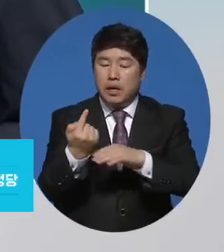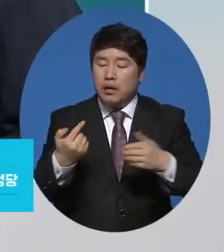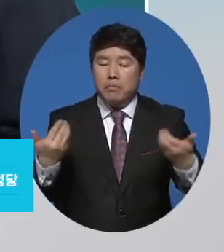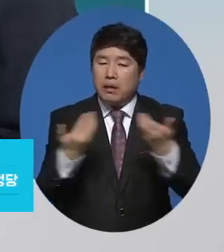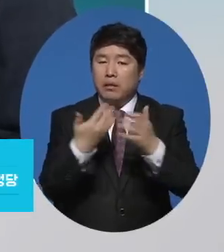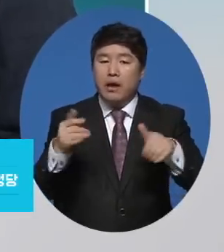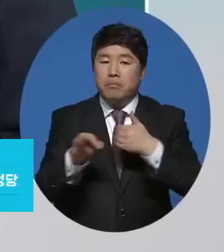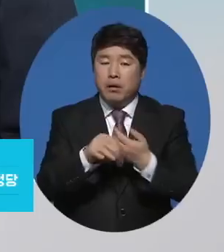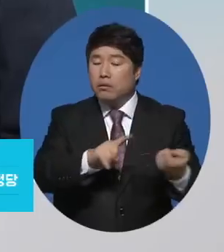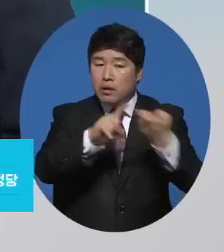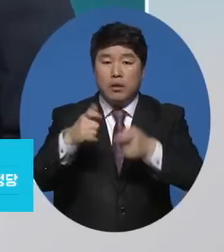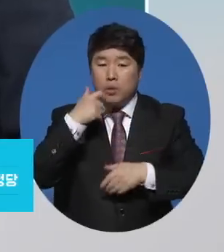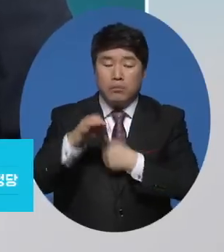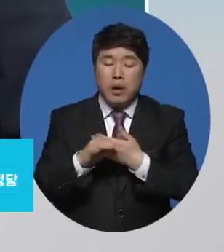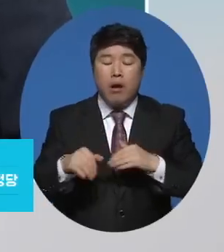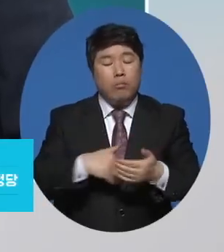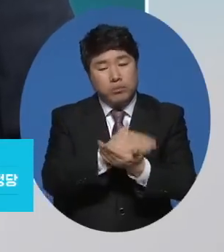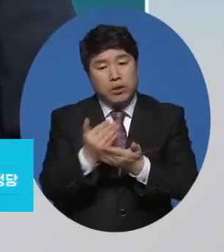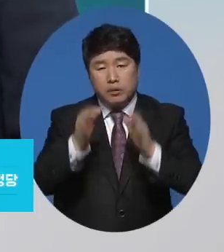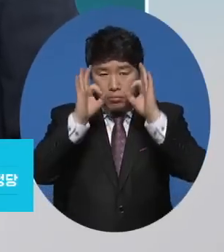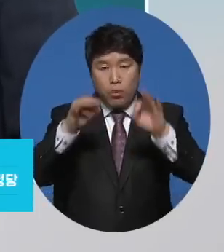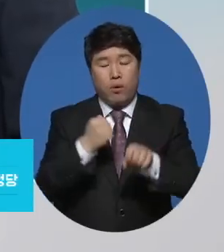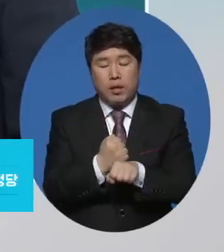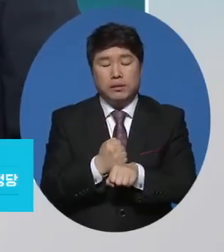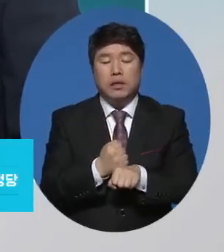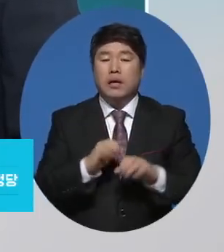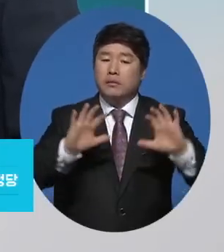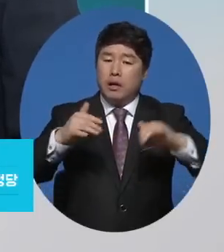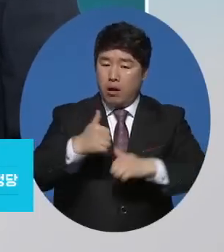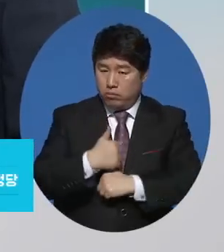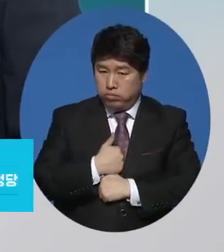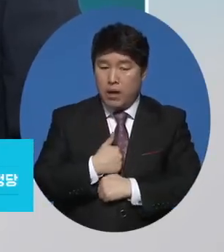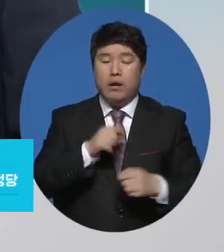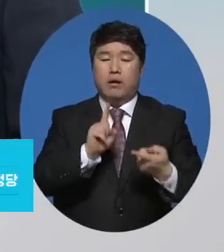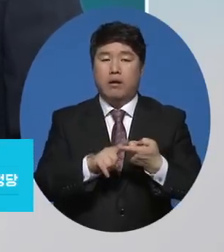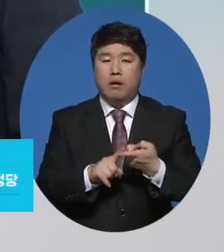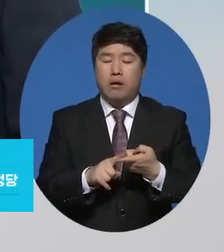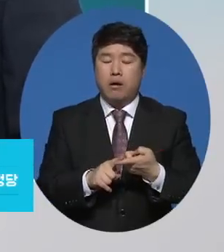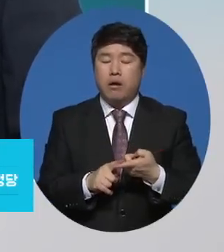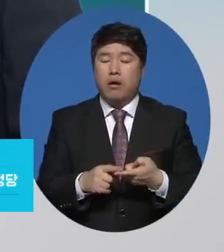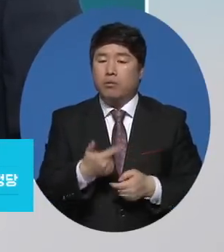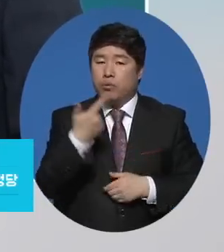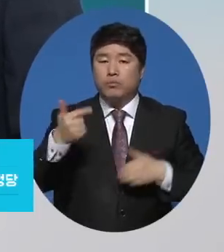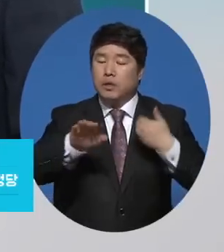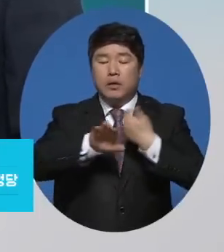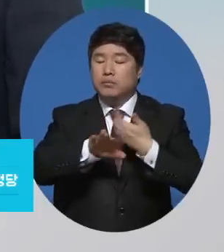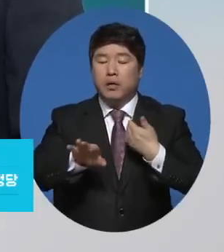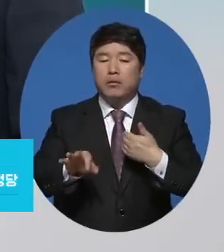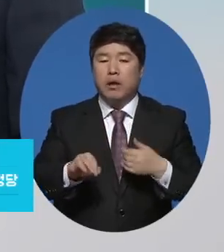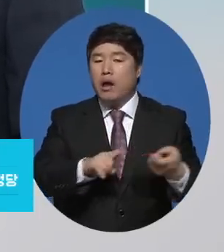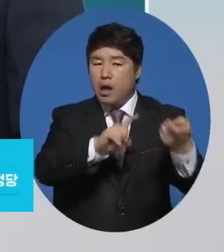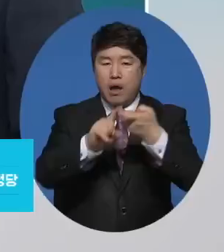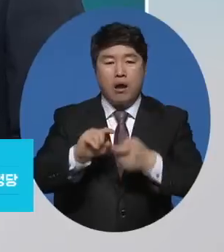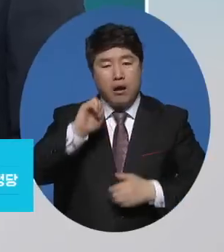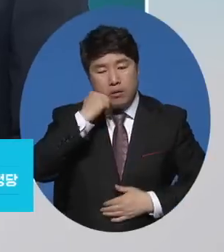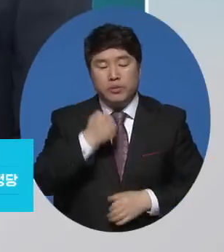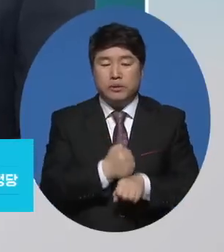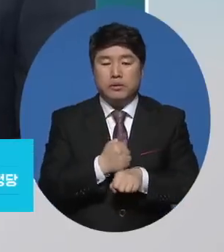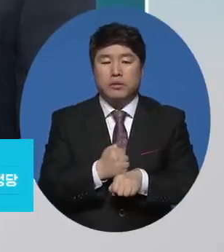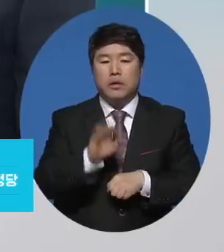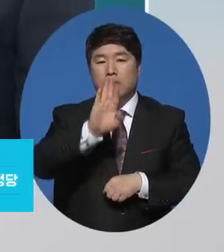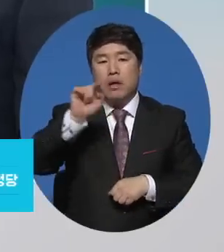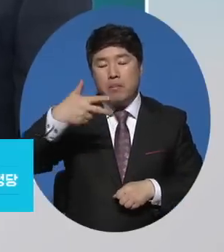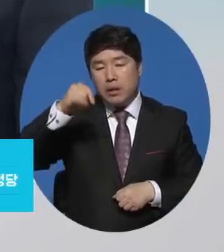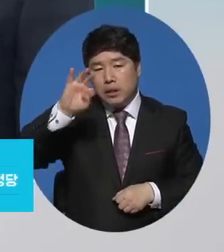당도 아니 여러 가지를 보고 해야죠 안보가 너무 다르면 연대를 못할 수 있는 거죠 의원 때문에 연대